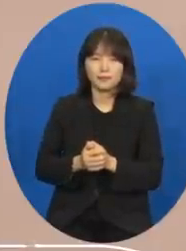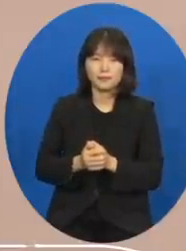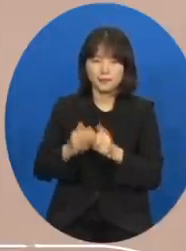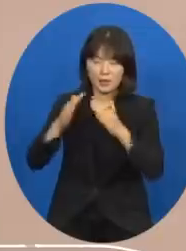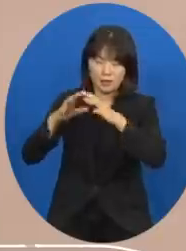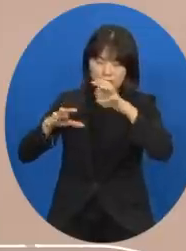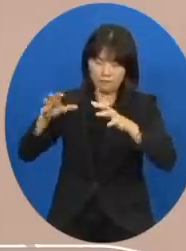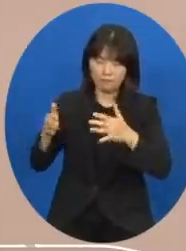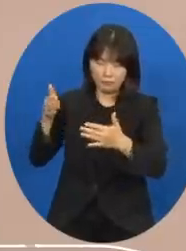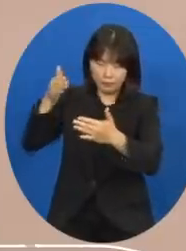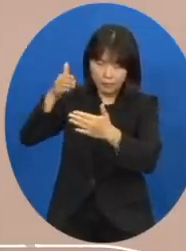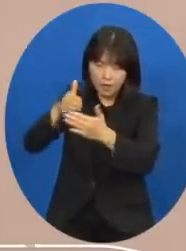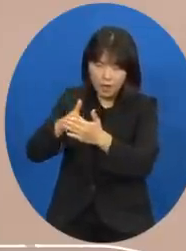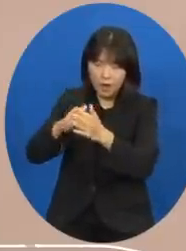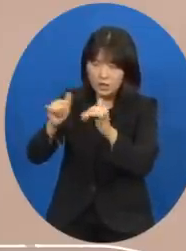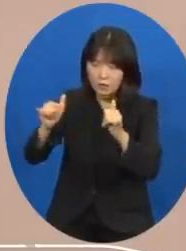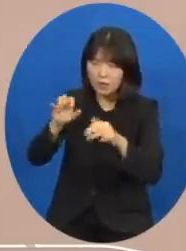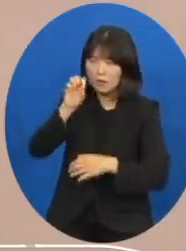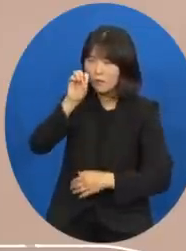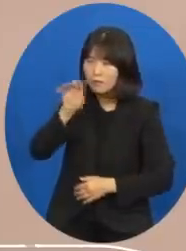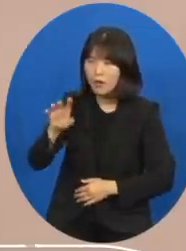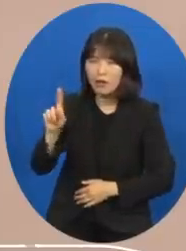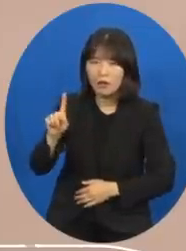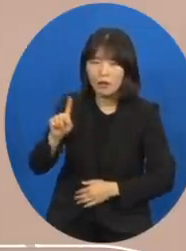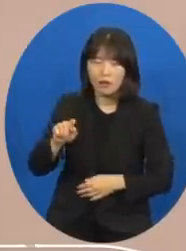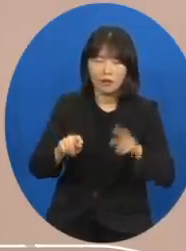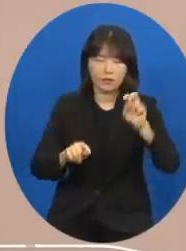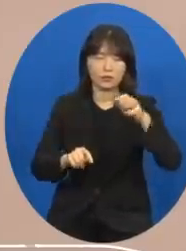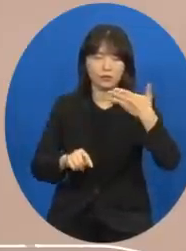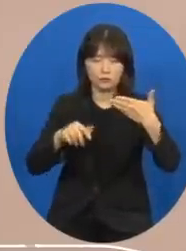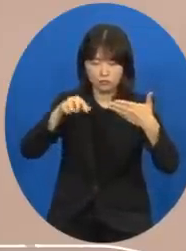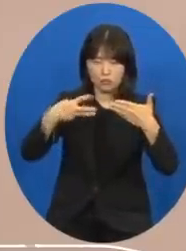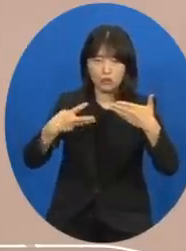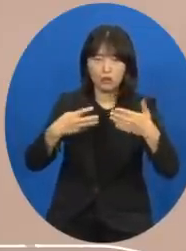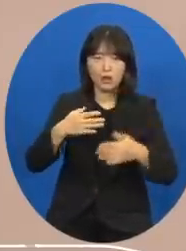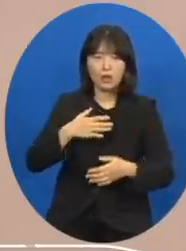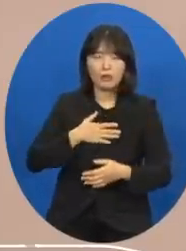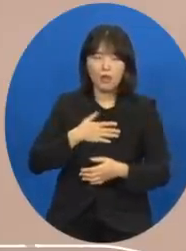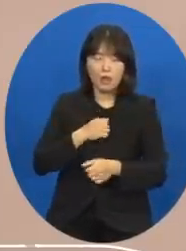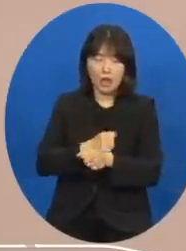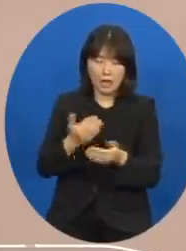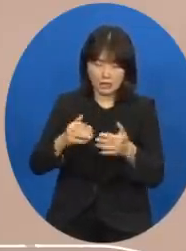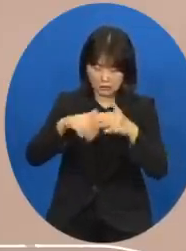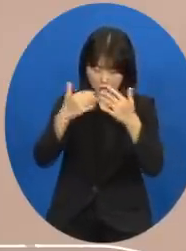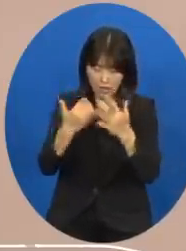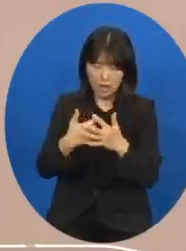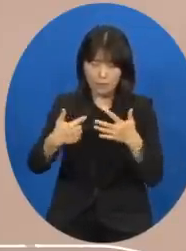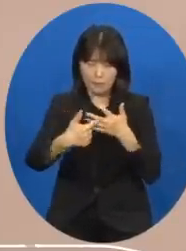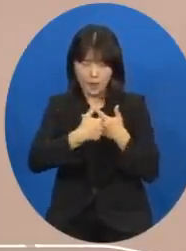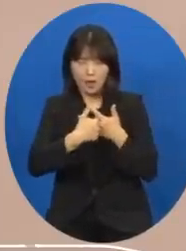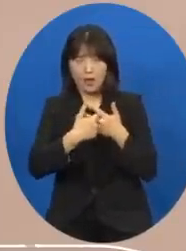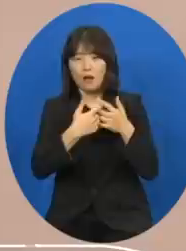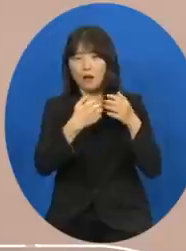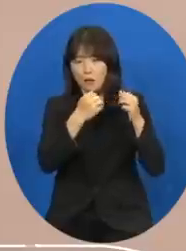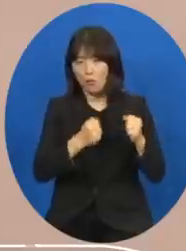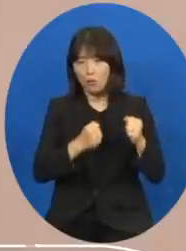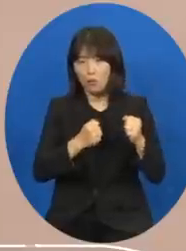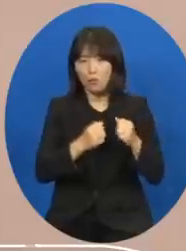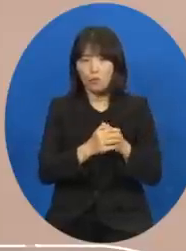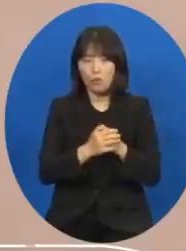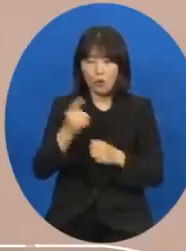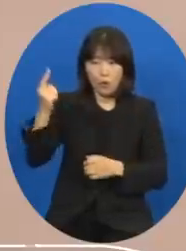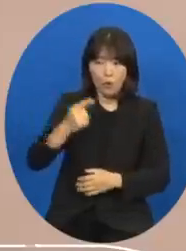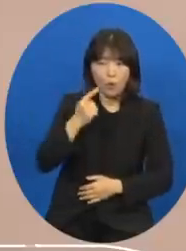마을에 가서 사람들에게 이렇게 말합니다. 29절에 내가 한 일을 모두 알아맞히신 분이 계십니다.